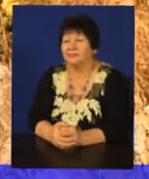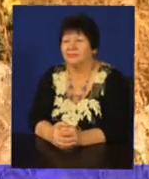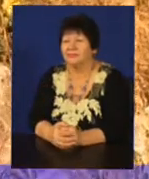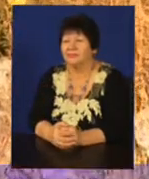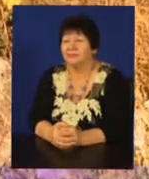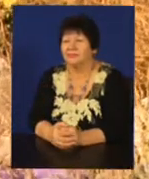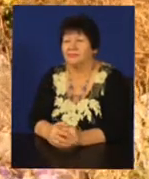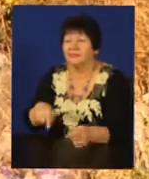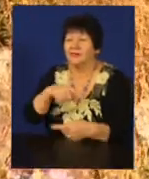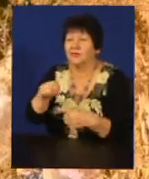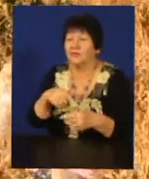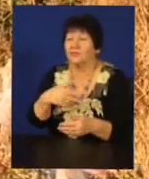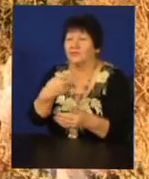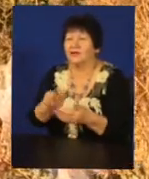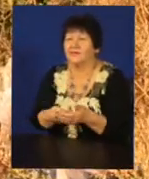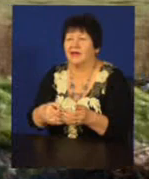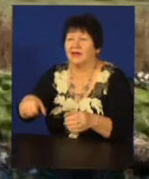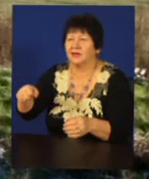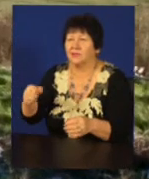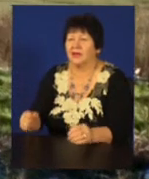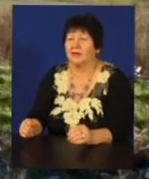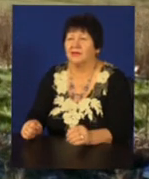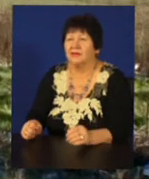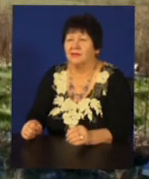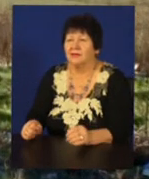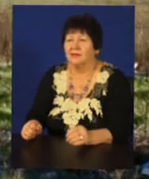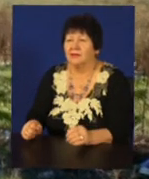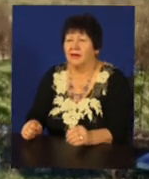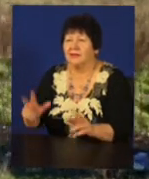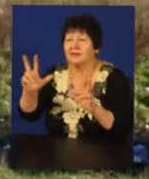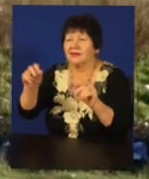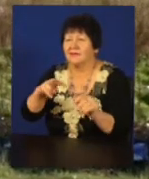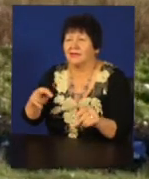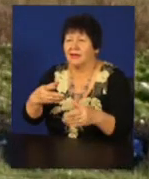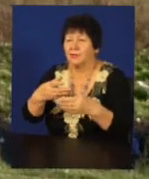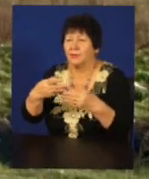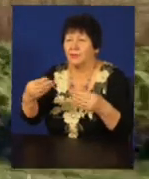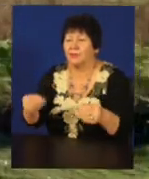Вон кульки везде валяются. А эти кульки разлагаются, 300 лет разлагаются кульки вот эти вот.